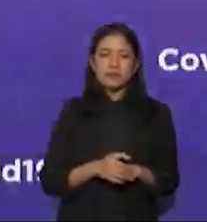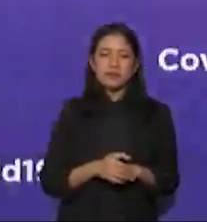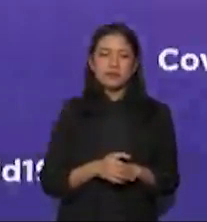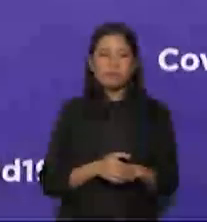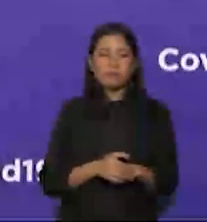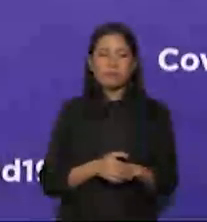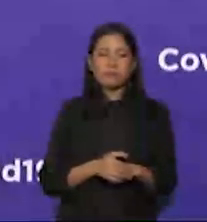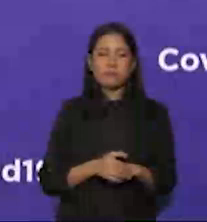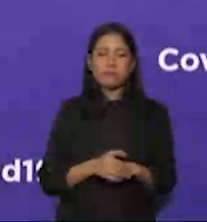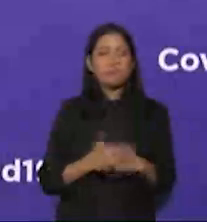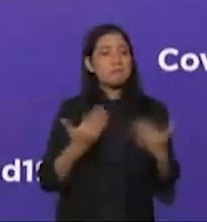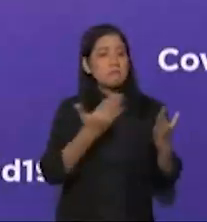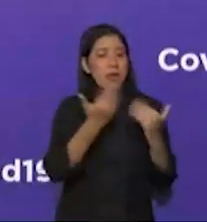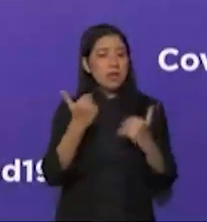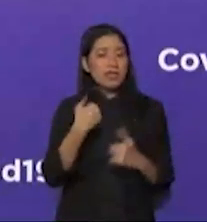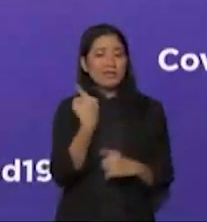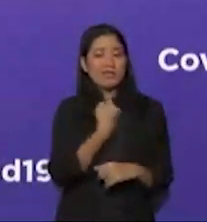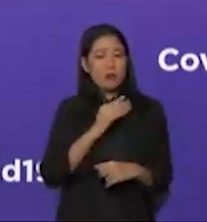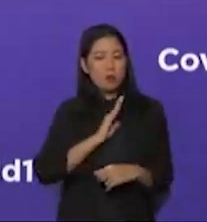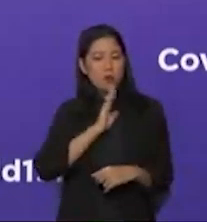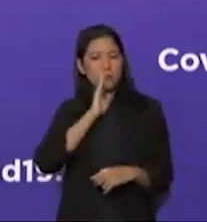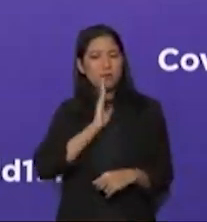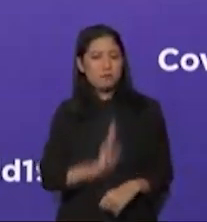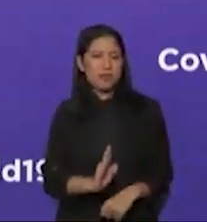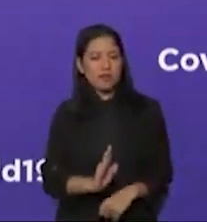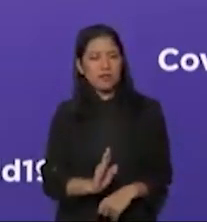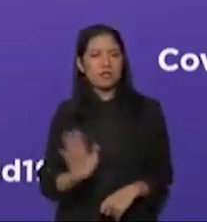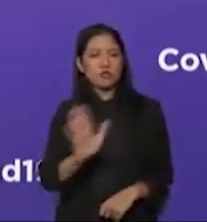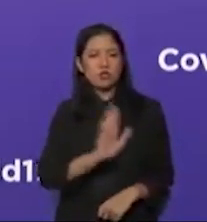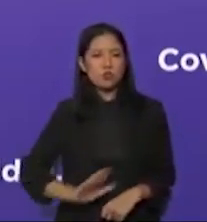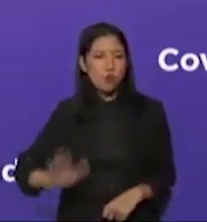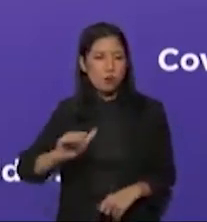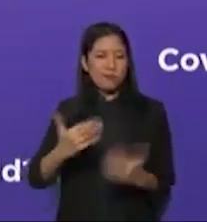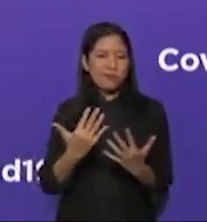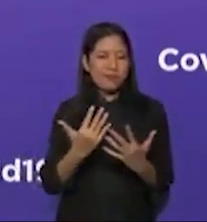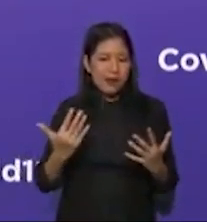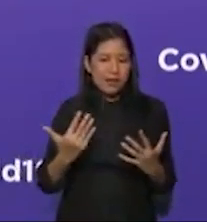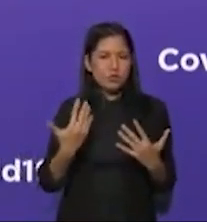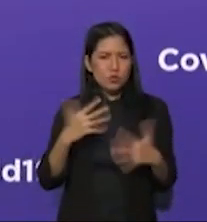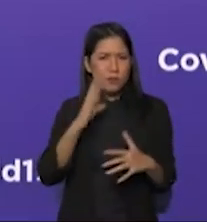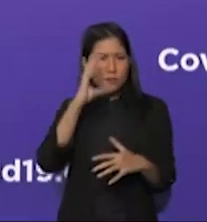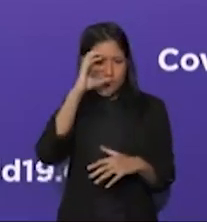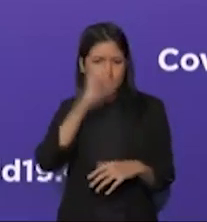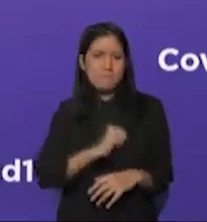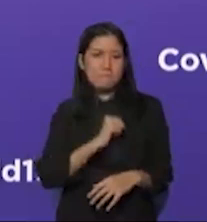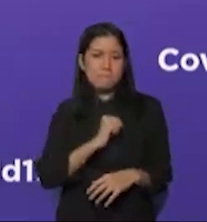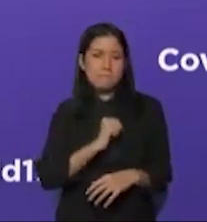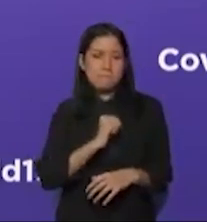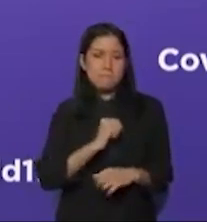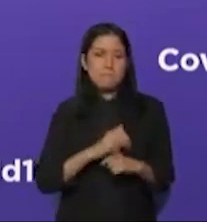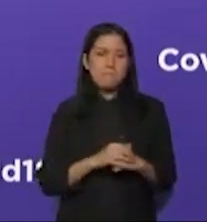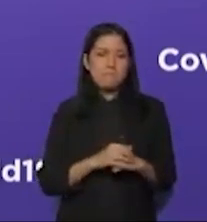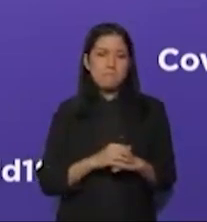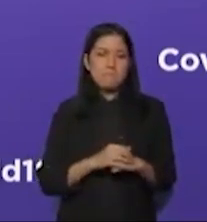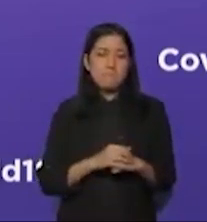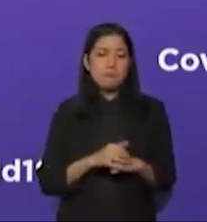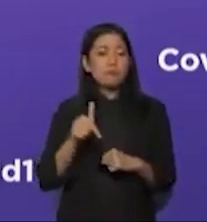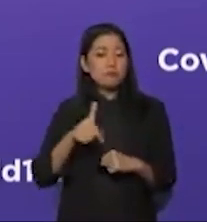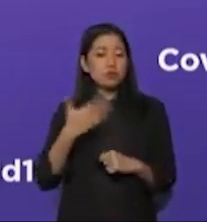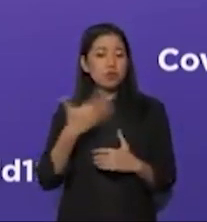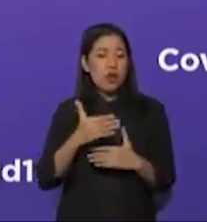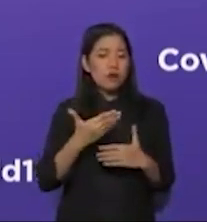memahami ini sudah menjalankan dengan baik oleh karena itu tugas kita sekarang